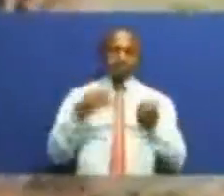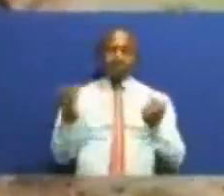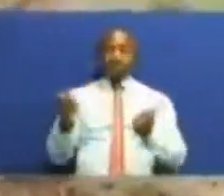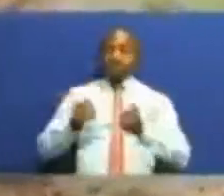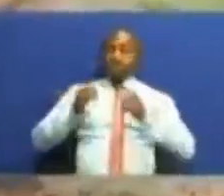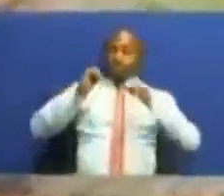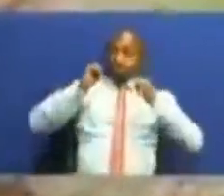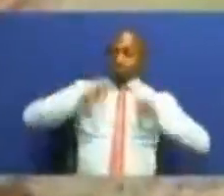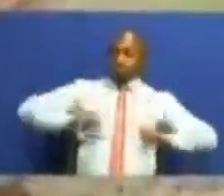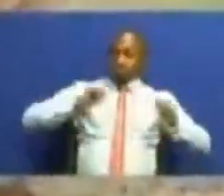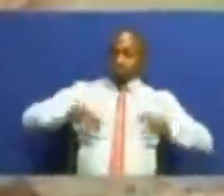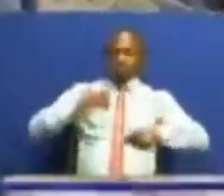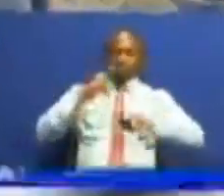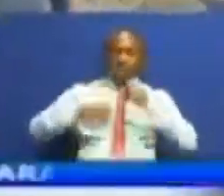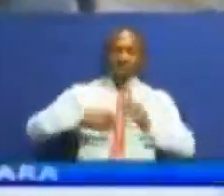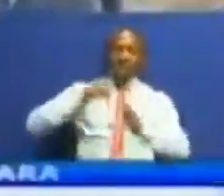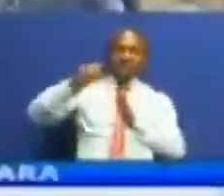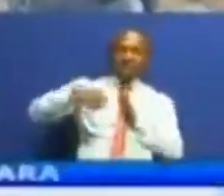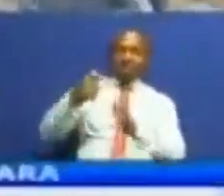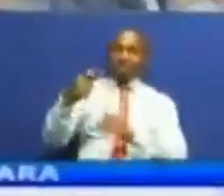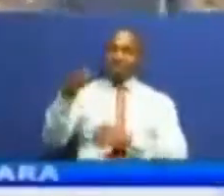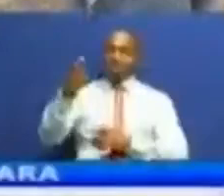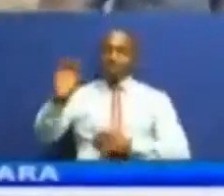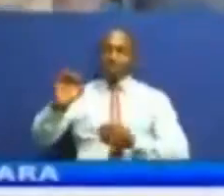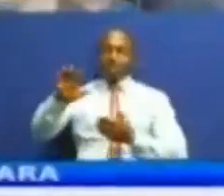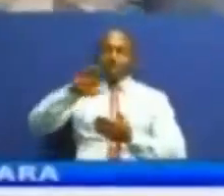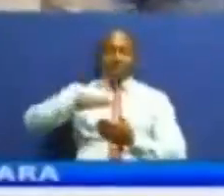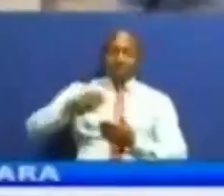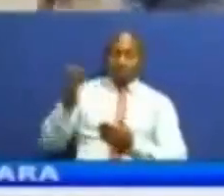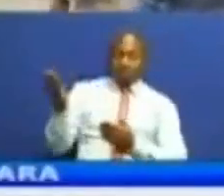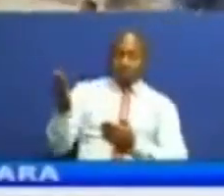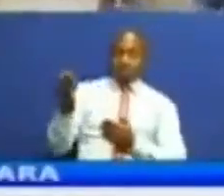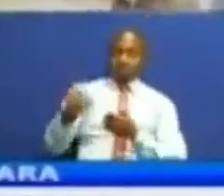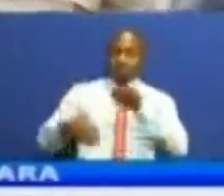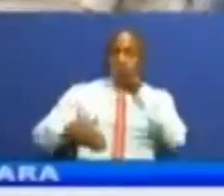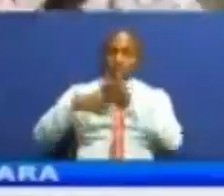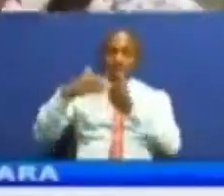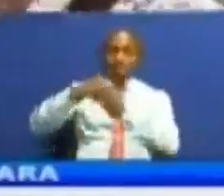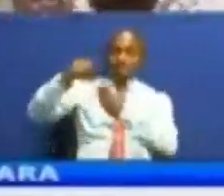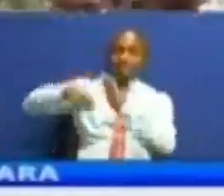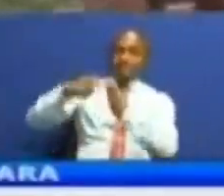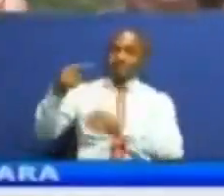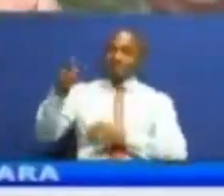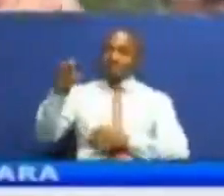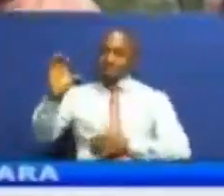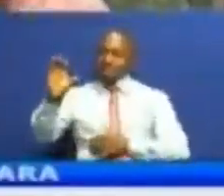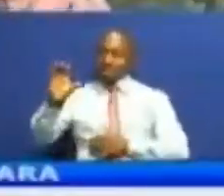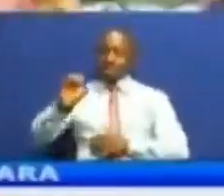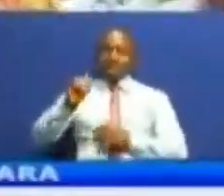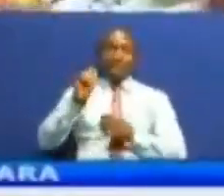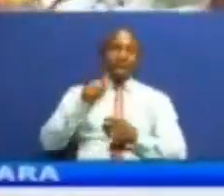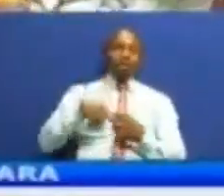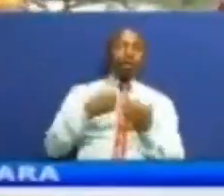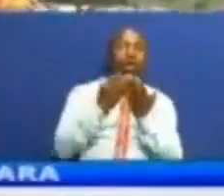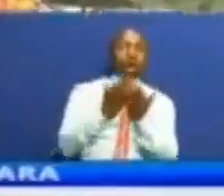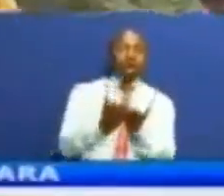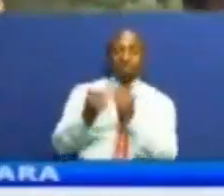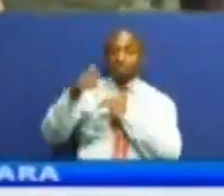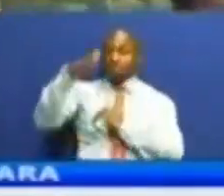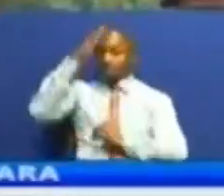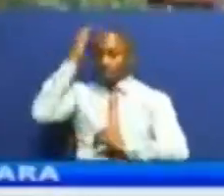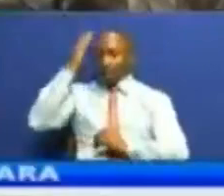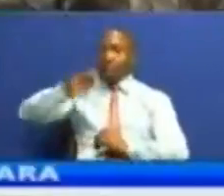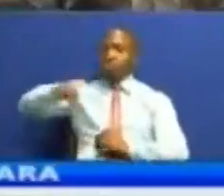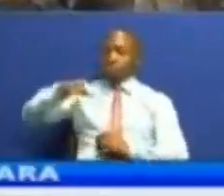ukatembelea mitambo ya TBC na eneo la Gitsing patakapowekwa mitambo ya TBC ambapo akawa na ombi kwa serikali ya